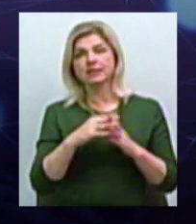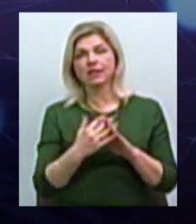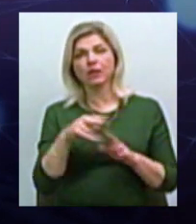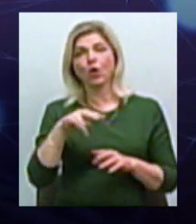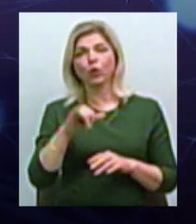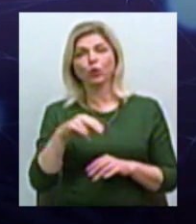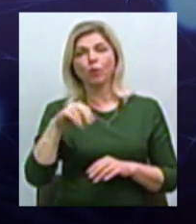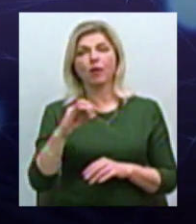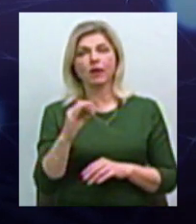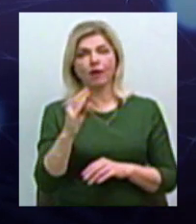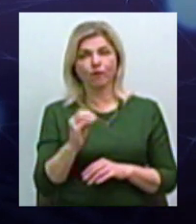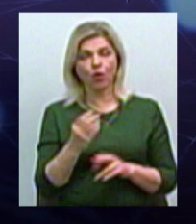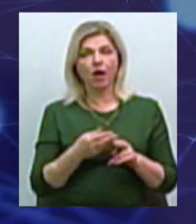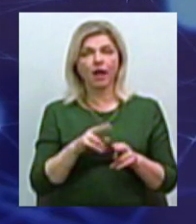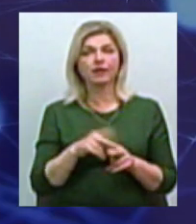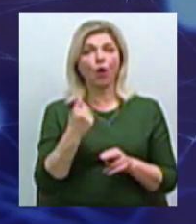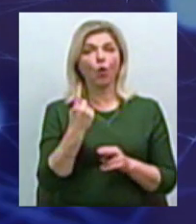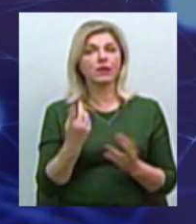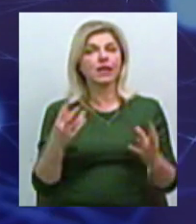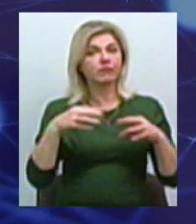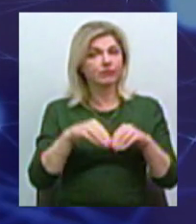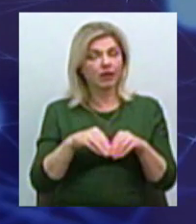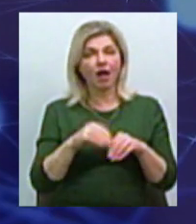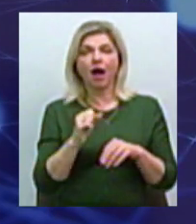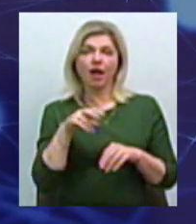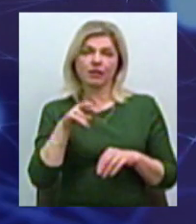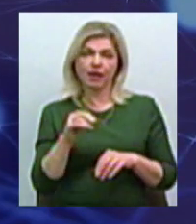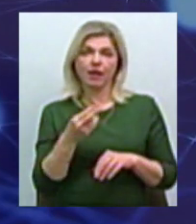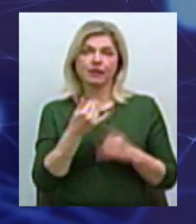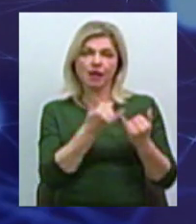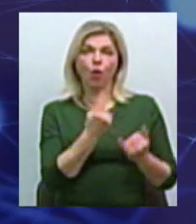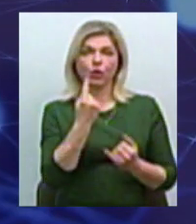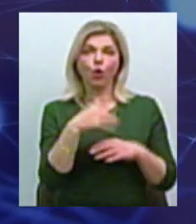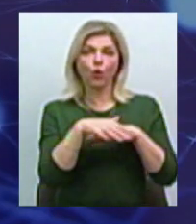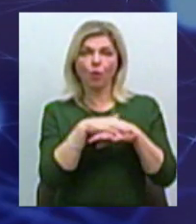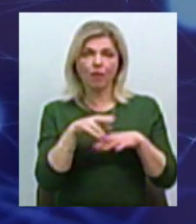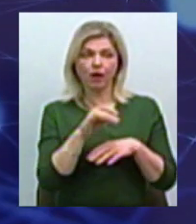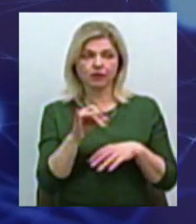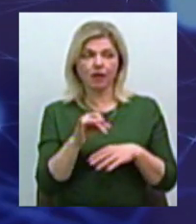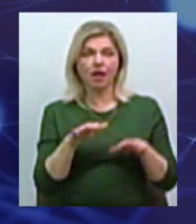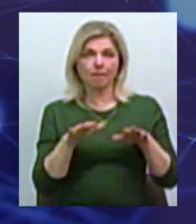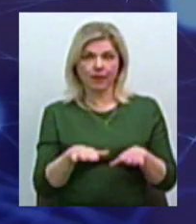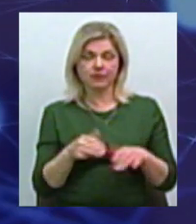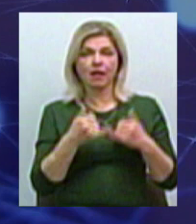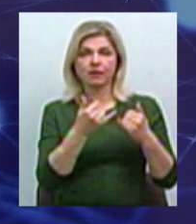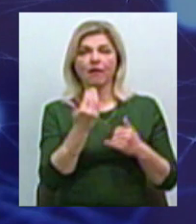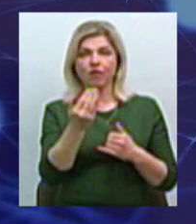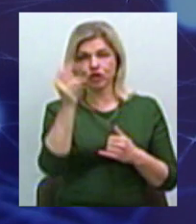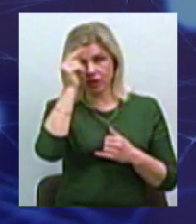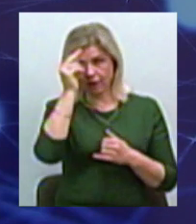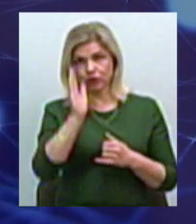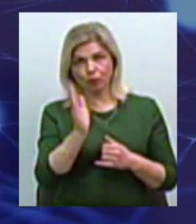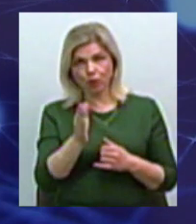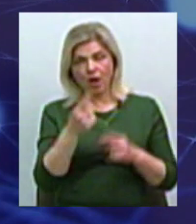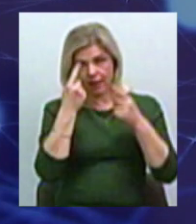скажу, що єдине ціле, так, Віктор, але це все ж таки для однієї громади, тому ну, місце для ваших навчань буде. Техніки